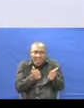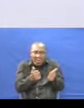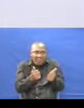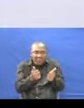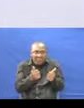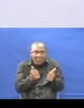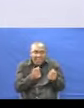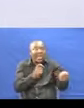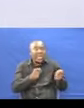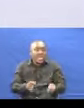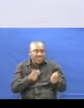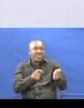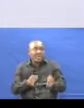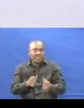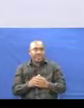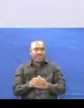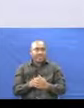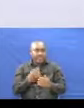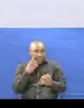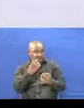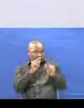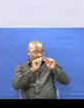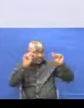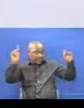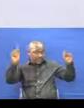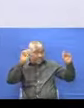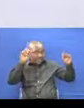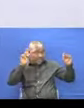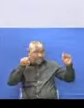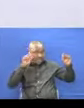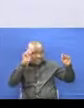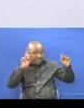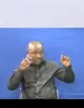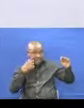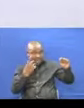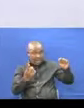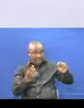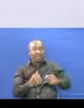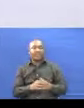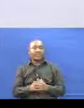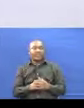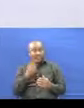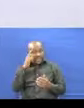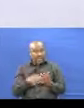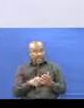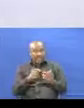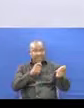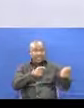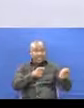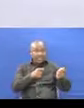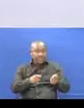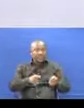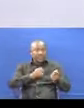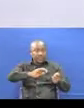Soma swali sawa sawa. Mzee Cheko alilima 2 ya 7 ya shamba lake. Kwa hiyo shamba lake ni